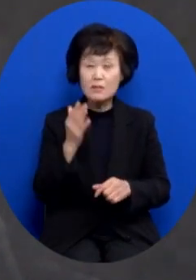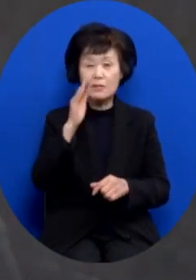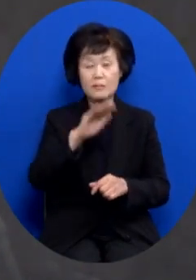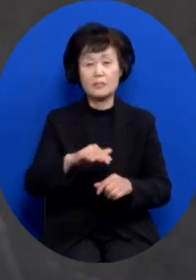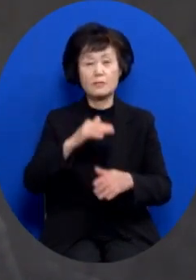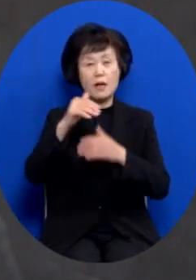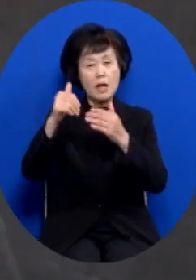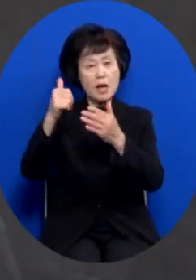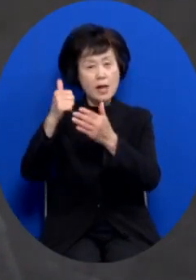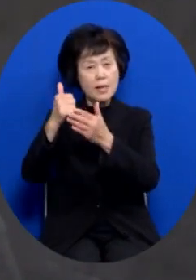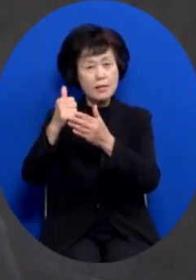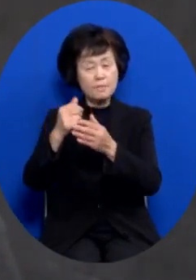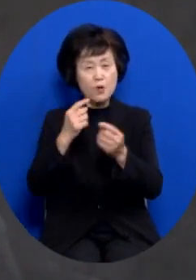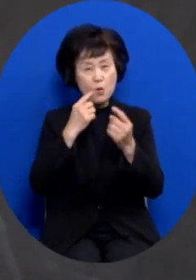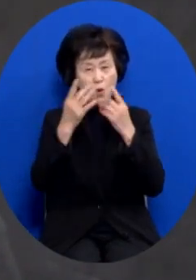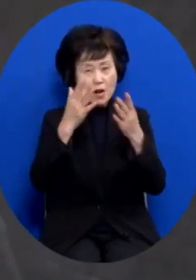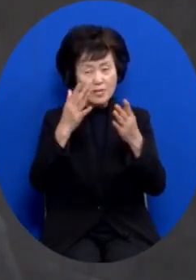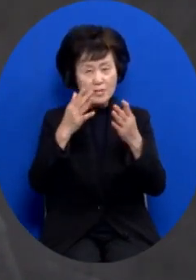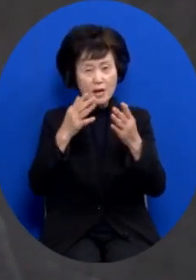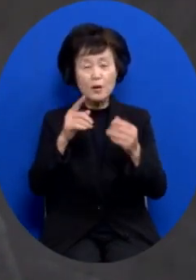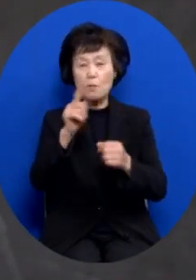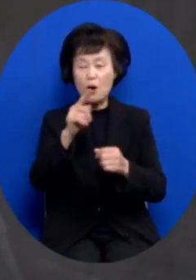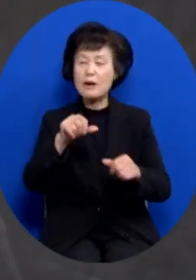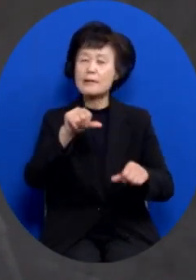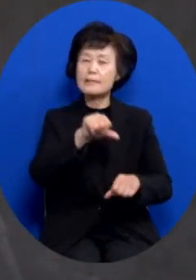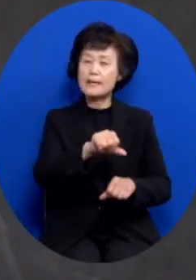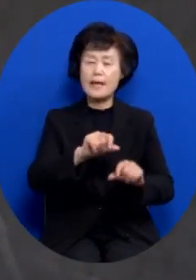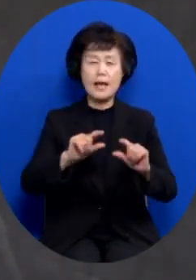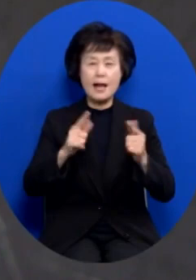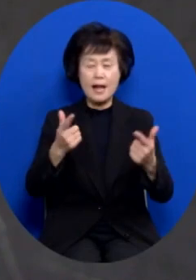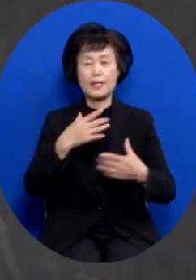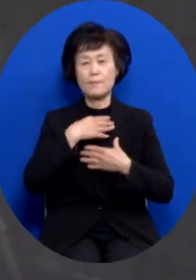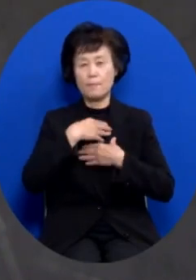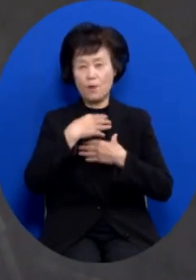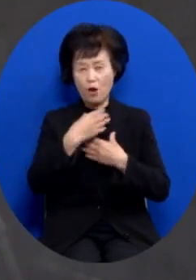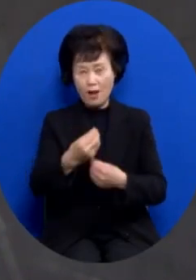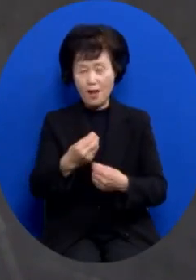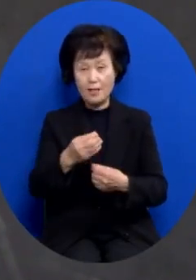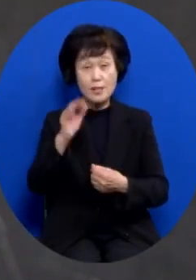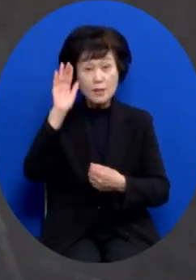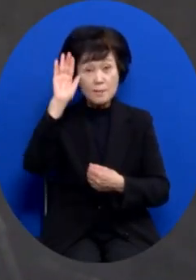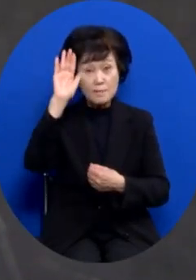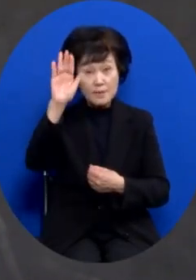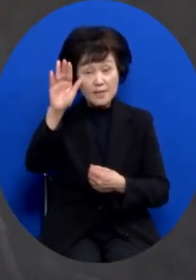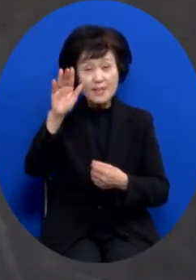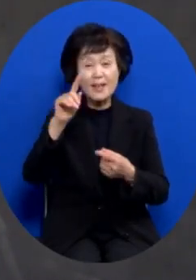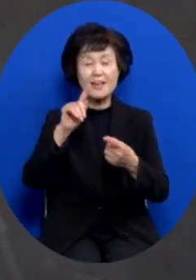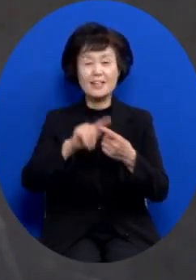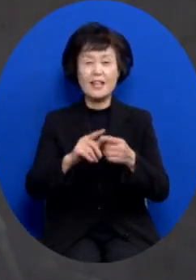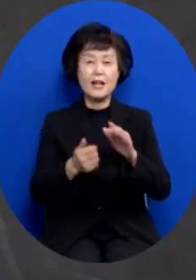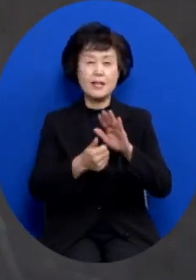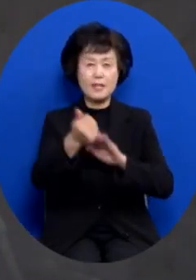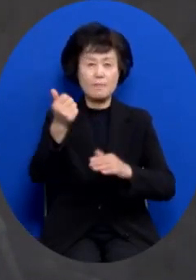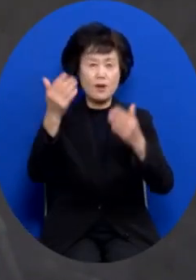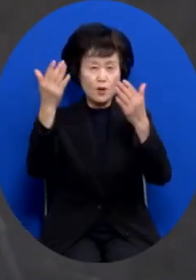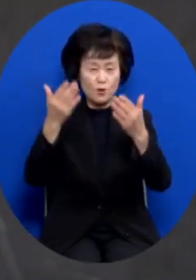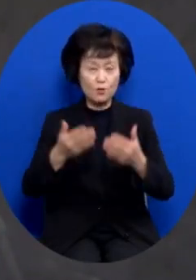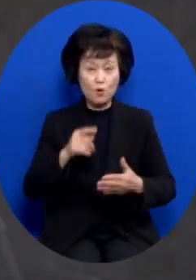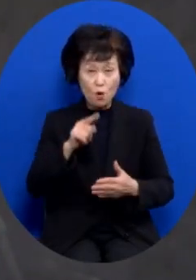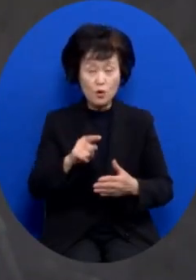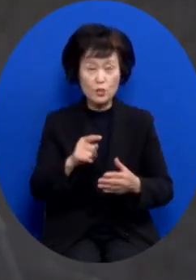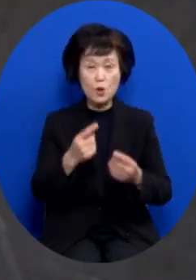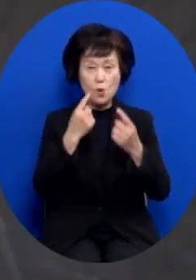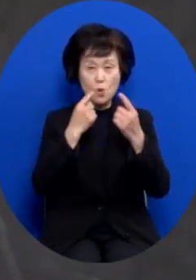하나님의 분명한 의도는 재앙이 아니요 평안이고 미래에 희망을 주는 것이라고 분명히